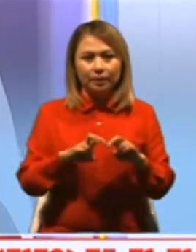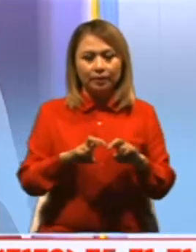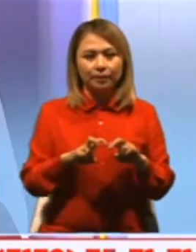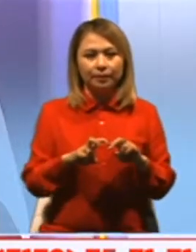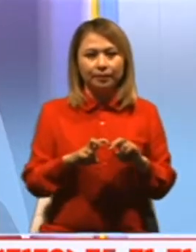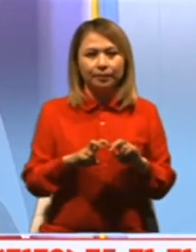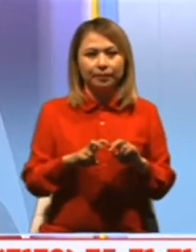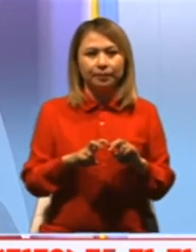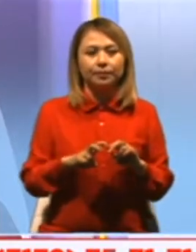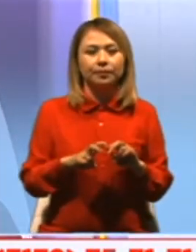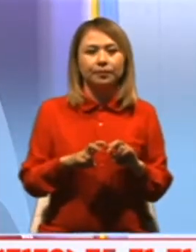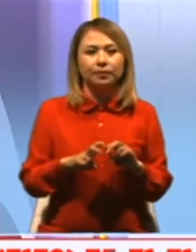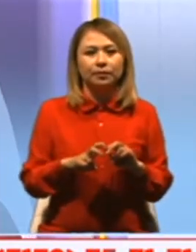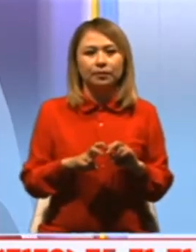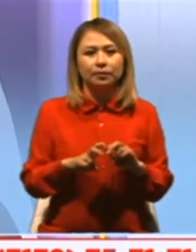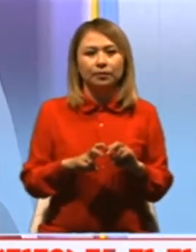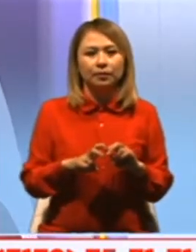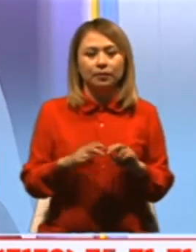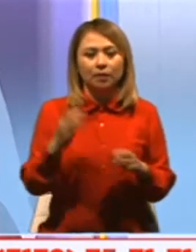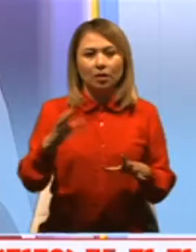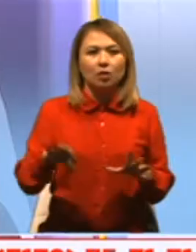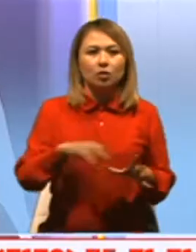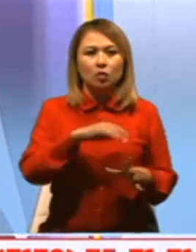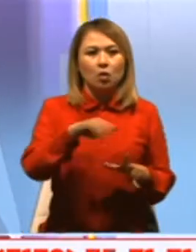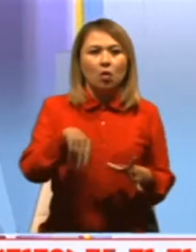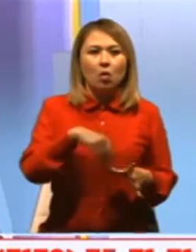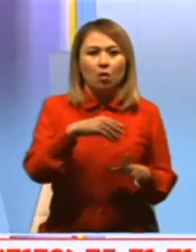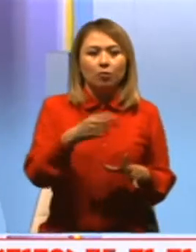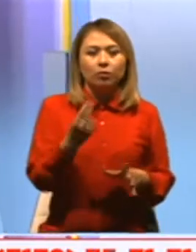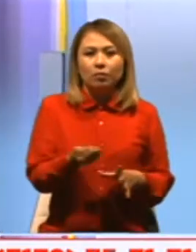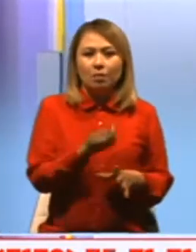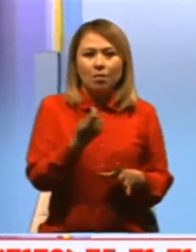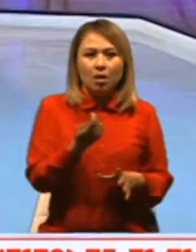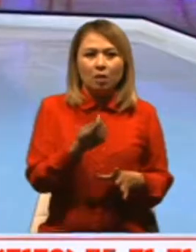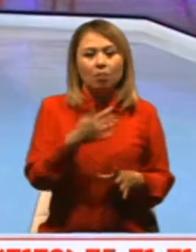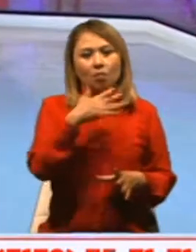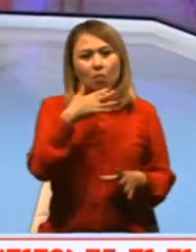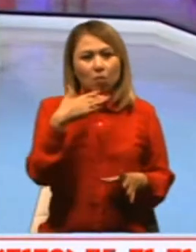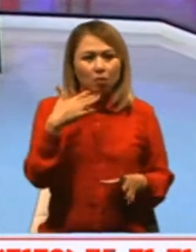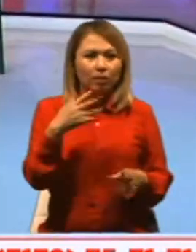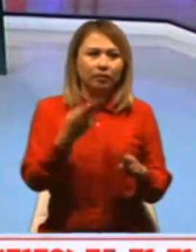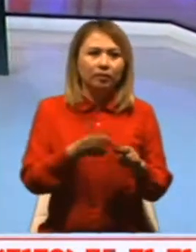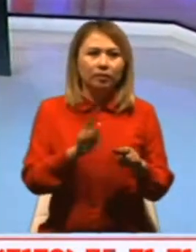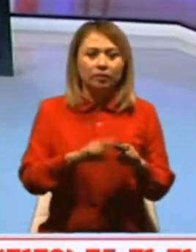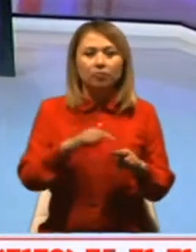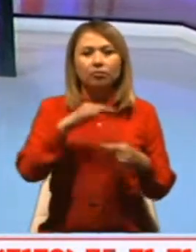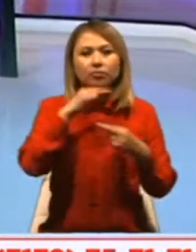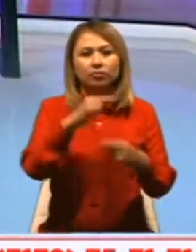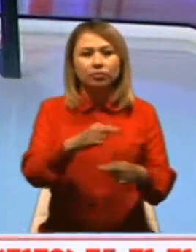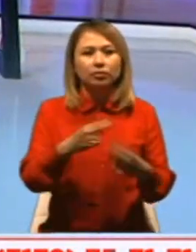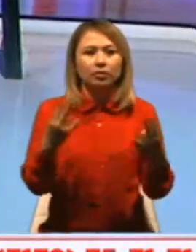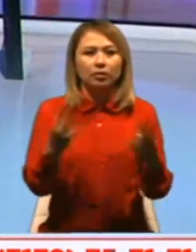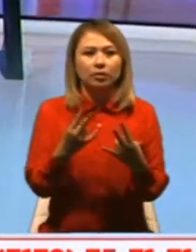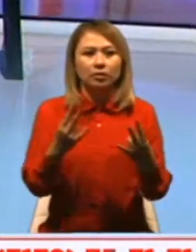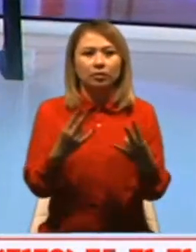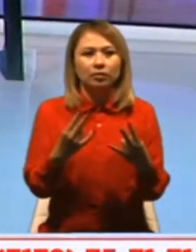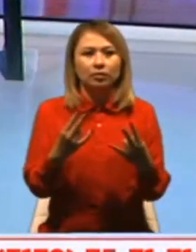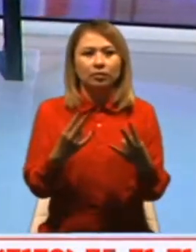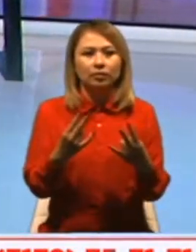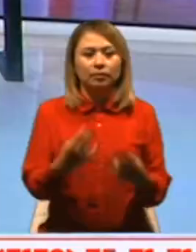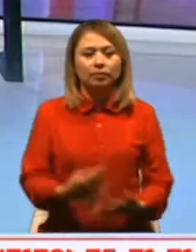енді тағы да бір нәрсесі, жаңа тұзды тамақтарды аз қолданып жатыр ма, жоқ па, оның бәріне ғана мән беру қажет болып табылады.